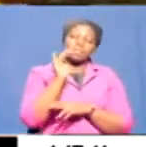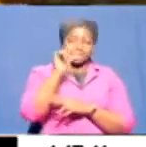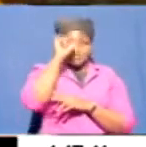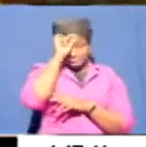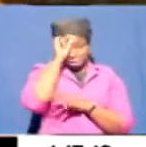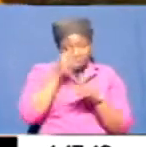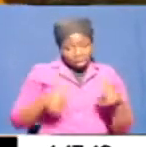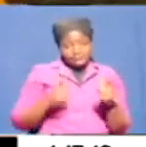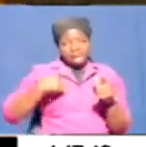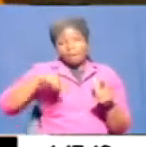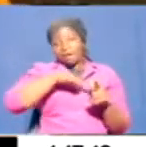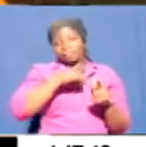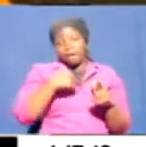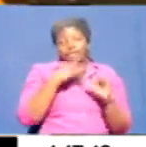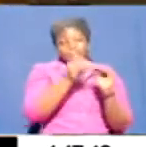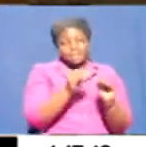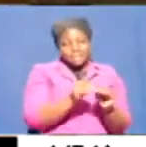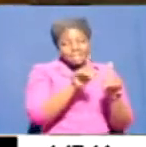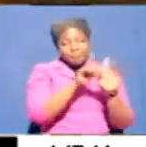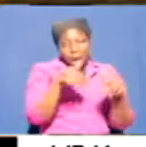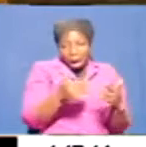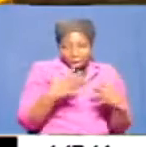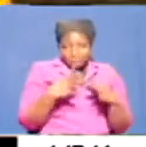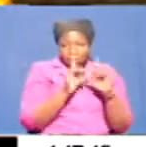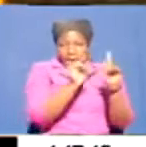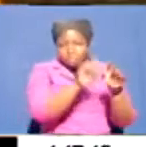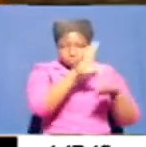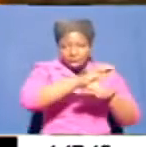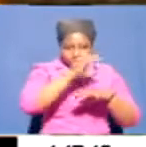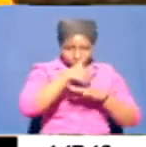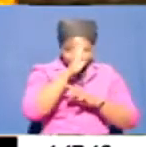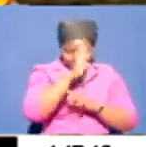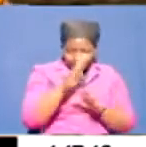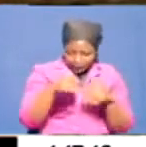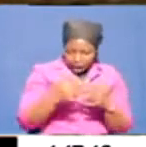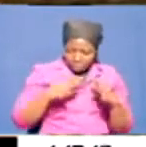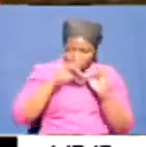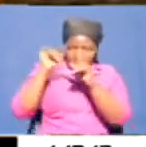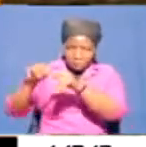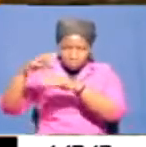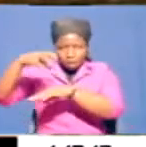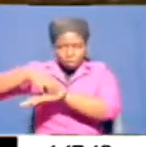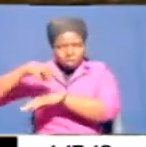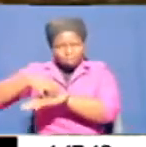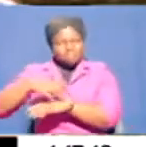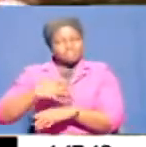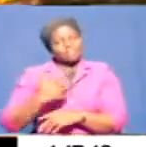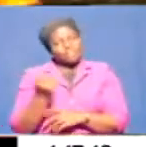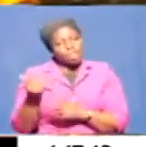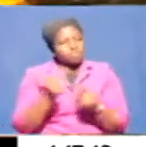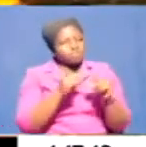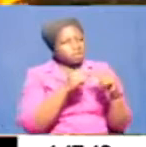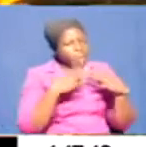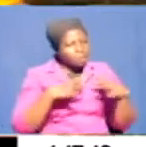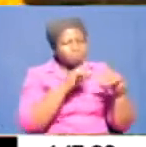kama vile watu wanavyoenda kanisani Jumapili, kama vile watu wanavyoenda misikitini. Tuwe wachache kwenye